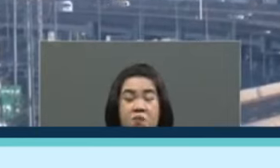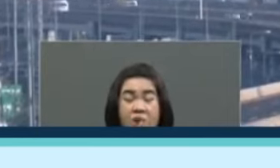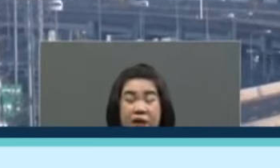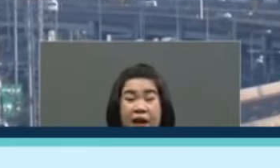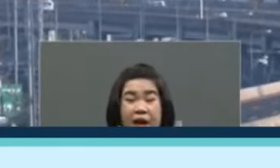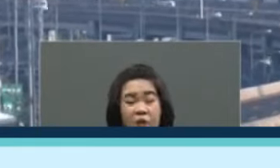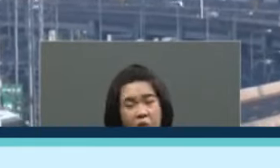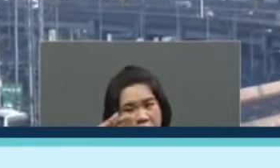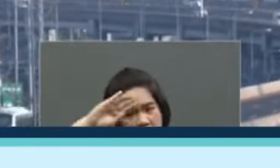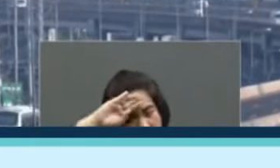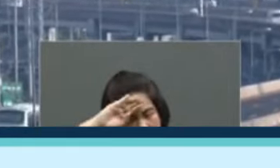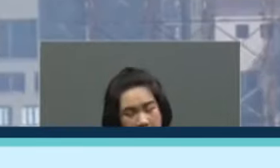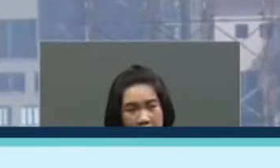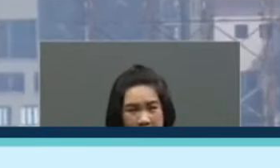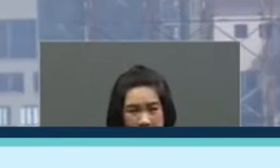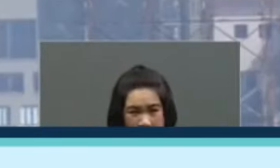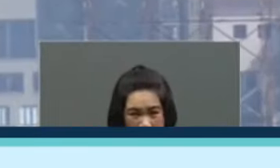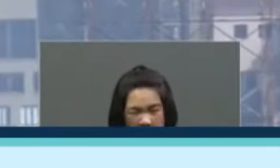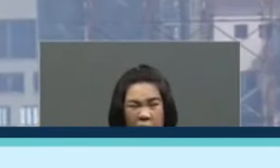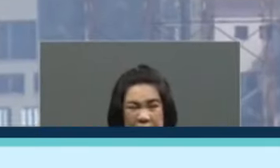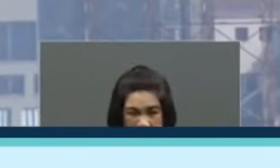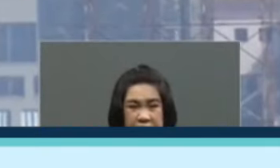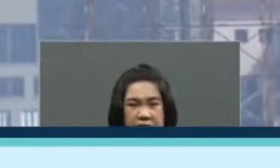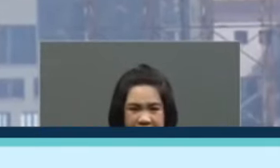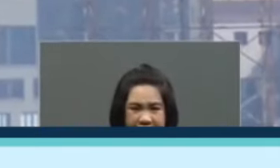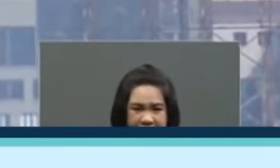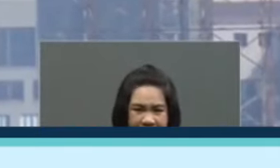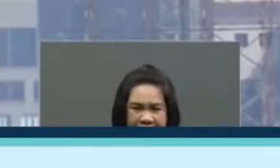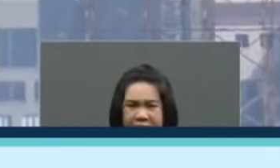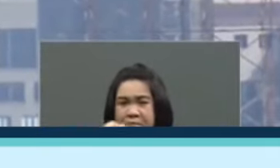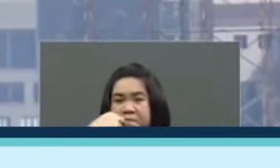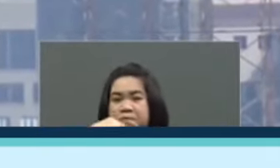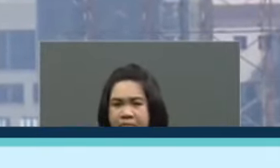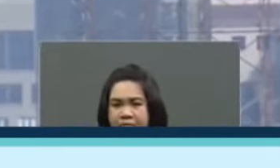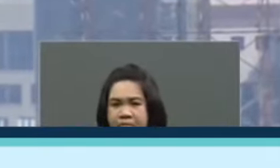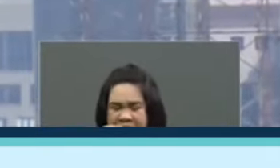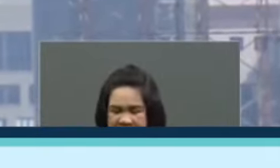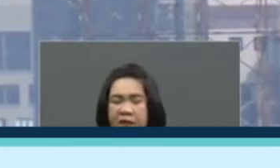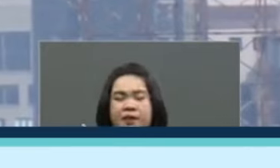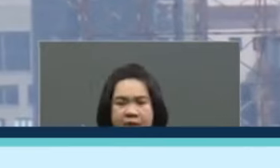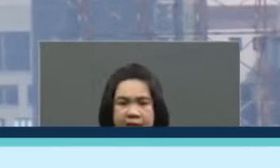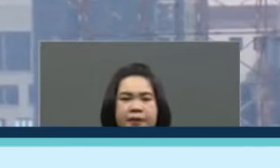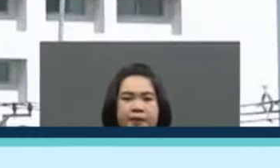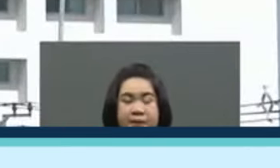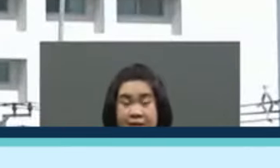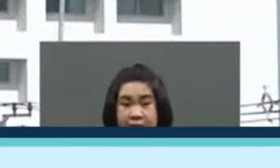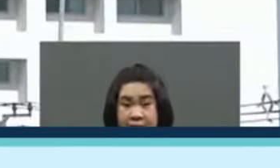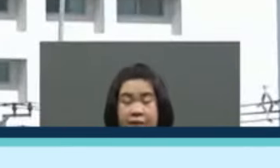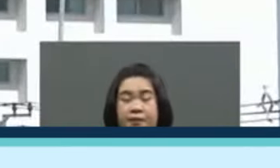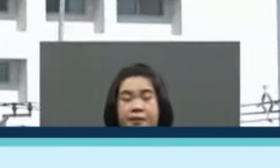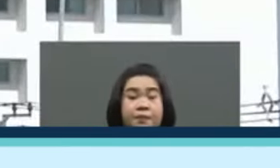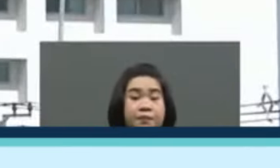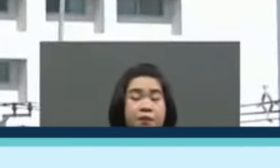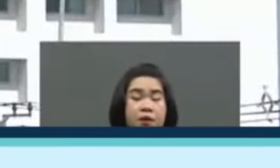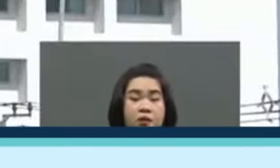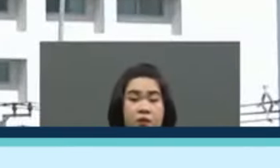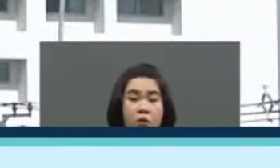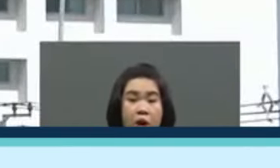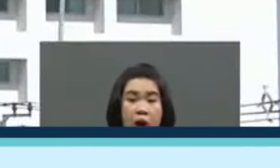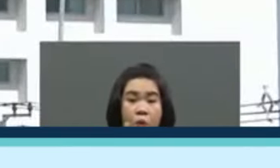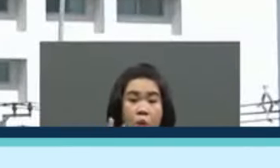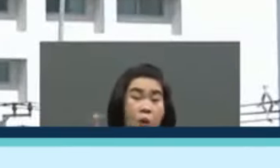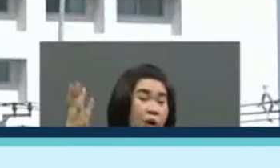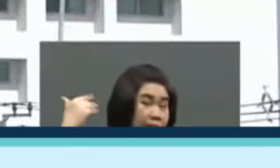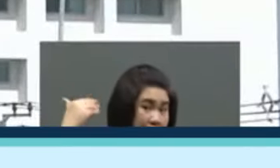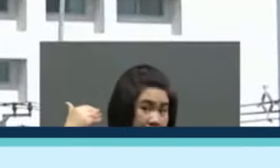ใหม่สามารถลดการปล่อย PM 2.5 ได้มากเลยมากกับอาจจะเหลือแค่ 10% ของแต่ก่อนที่ปล่อย 100% ก็ต้องทุกคนก็ช่ว